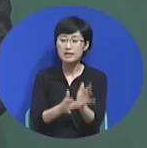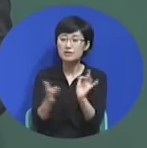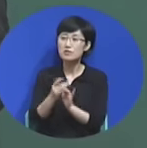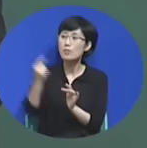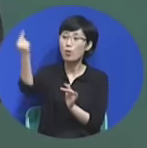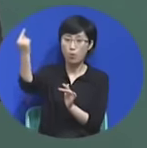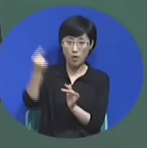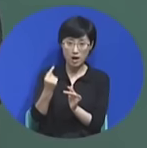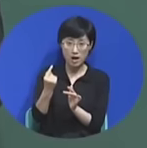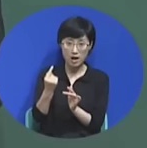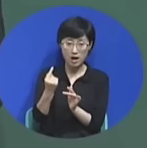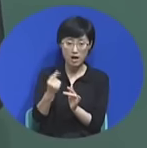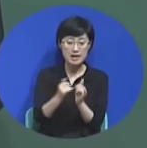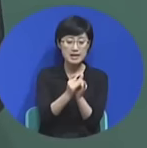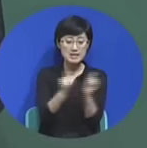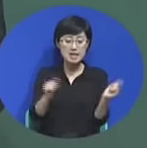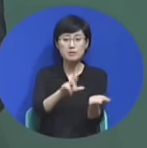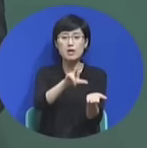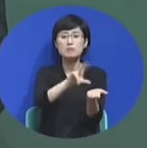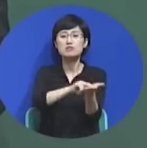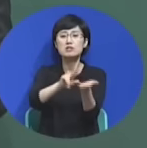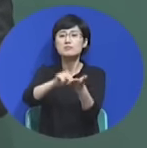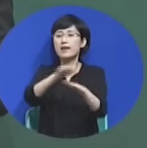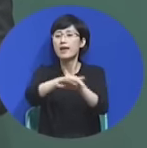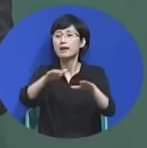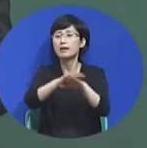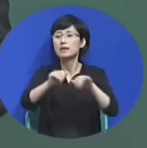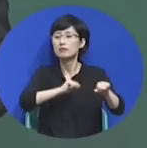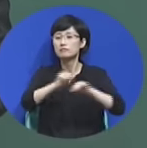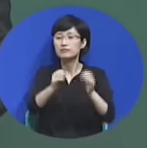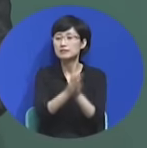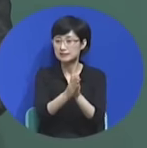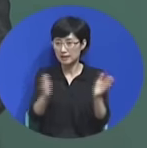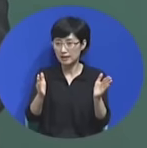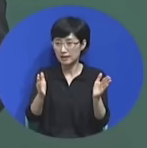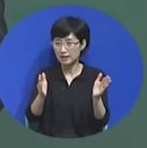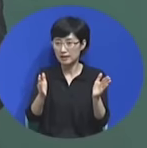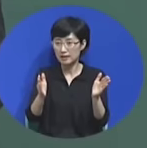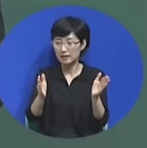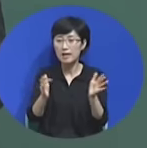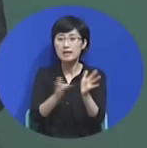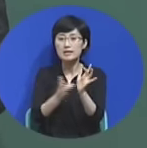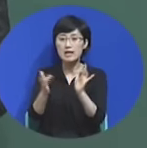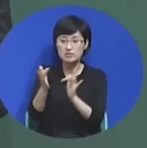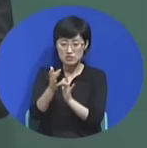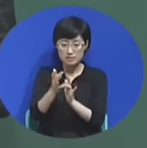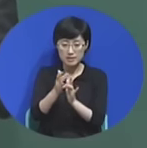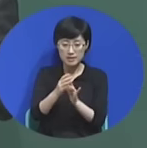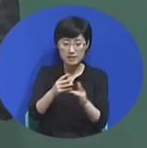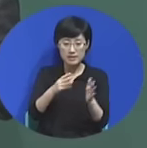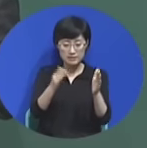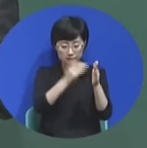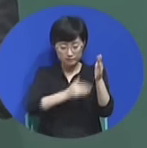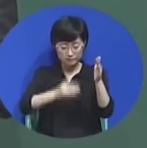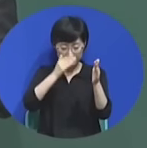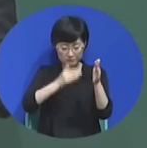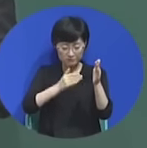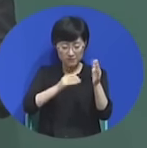예수来到这地上开始解决我们的问题。 예, 첫 번째 공생애를 시작하고 나서 예수님이 주시는 메시지예요.